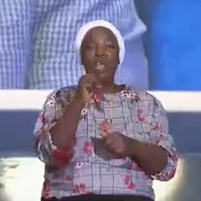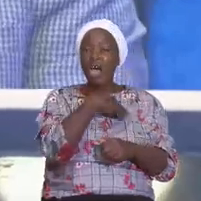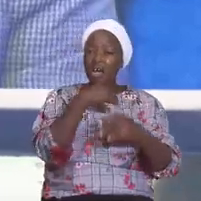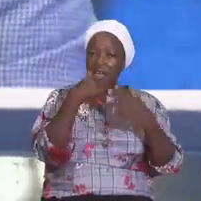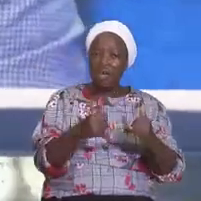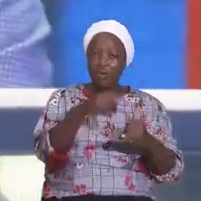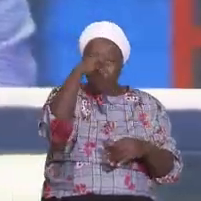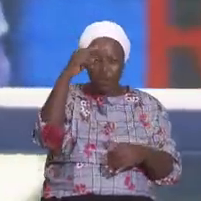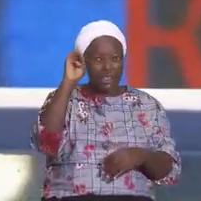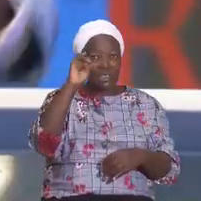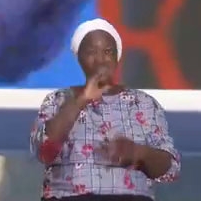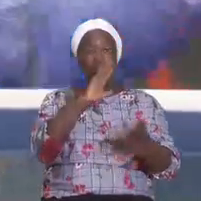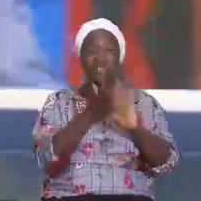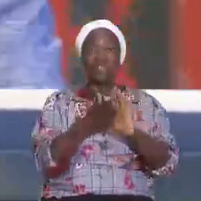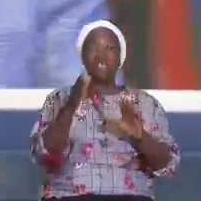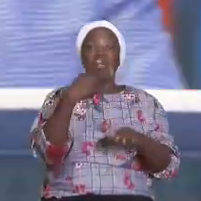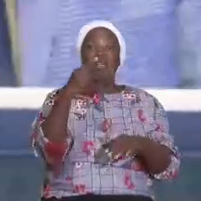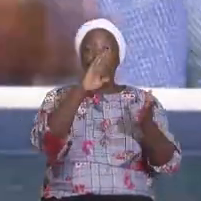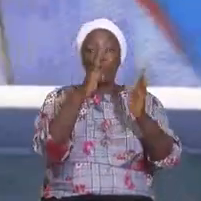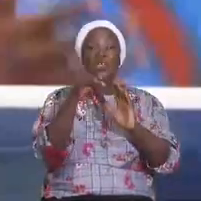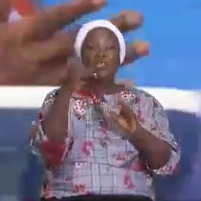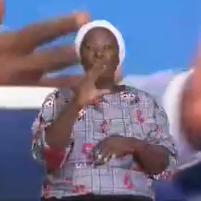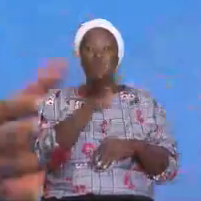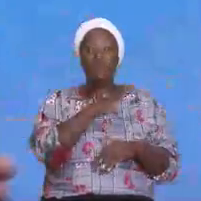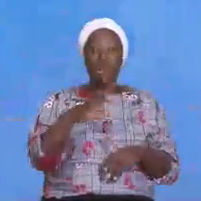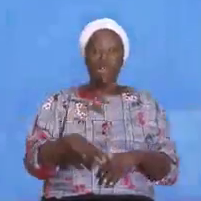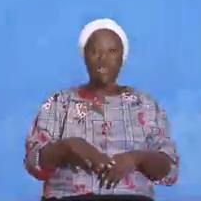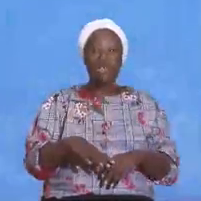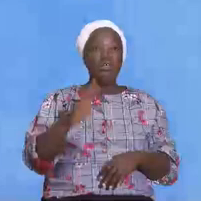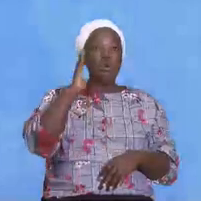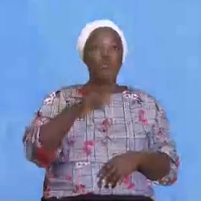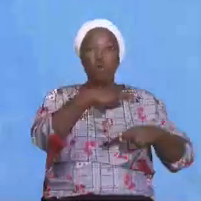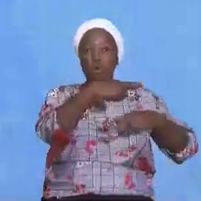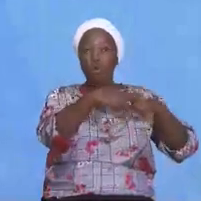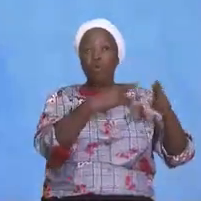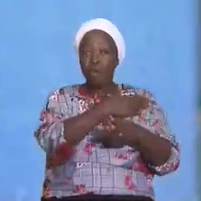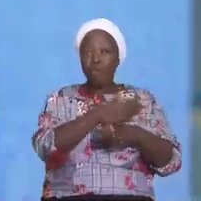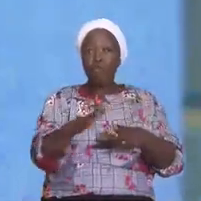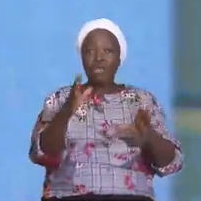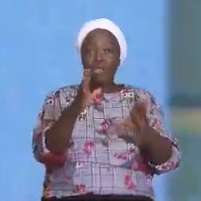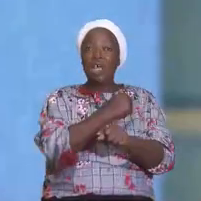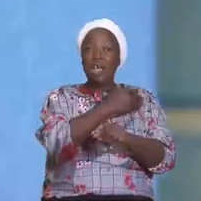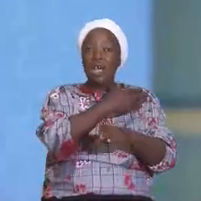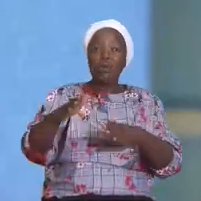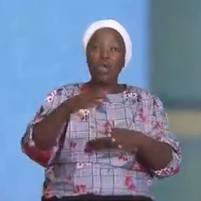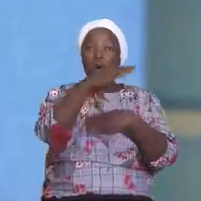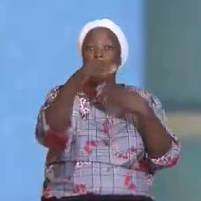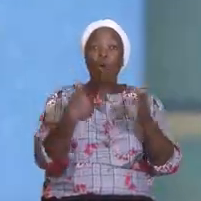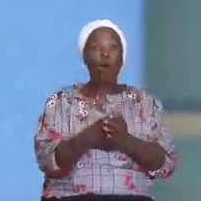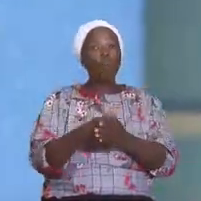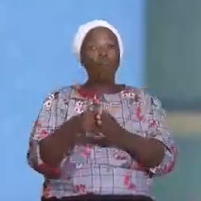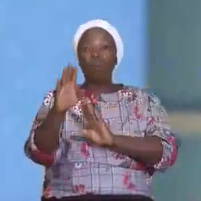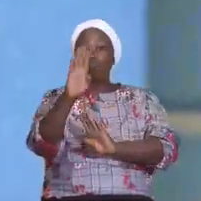Pendant qu'il était sur la terre, il était avec le Père au ciel. Et le Père était en lui. Et maintenant, parce qu'il est présent, la présence de